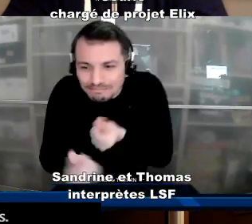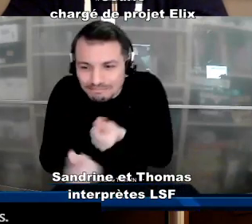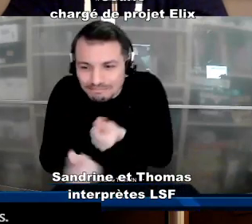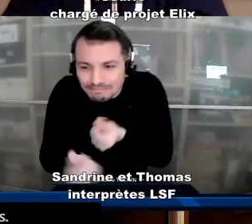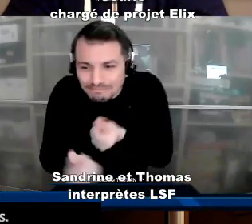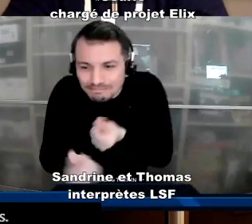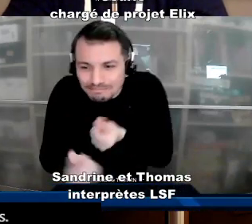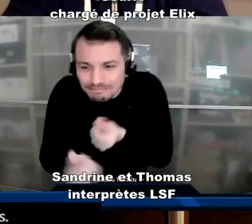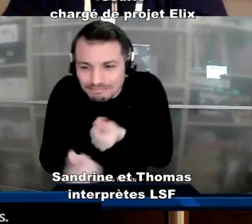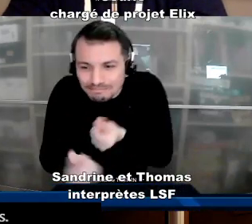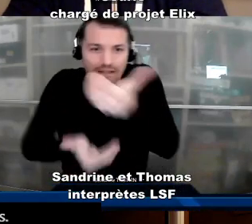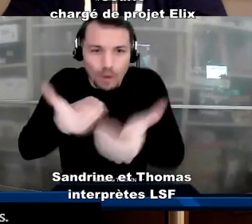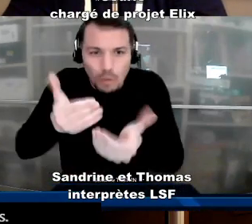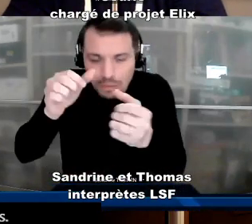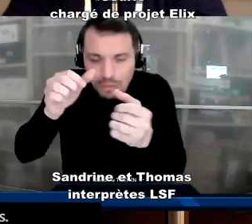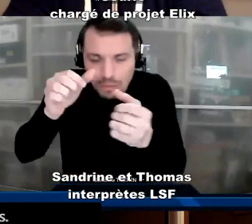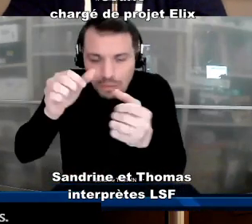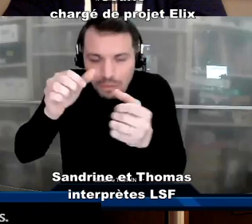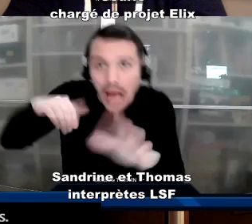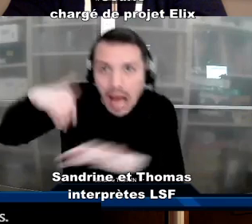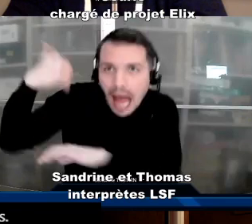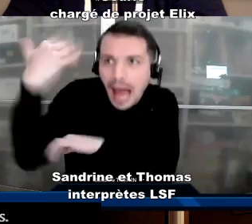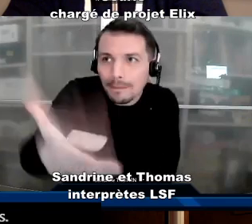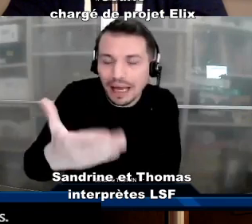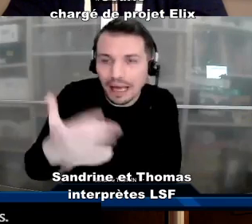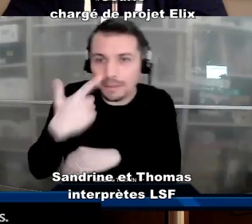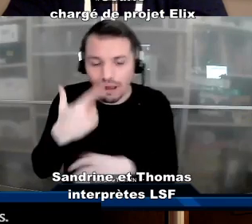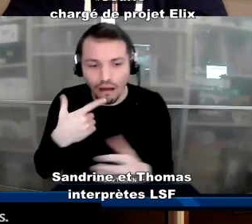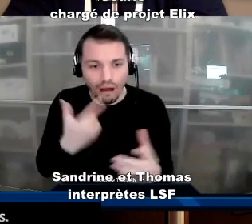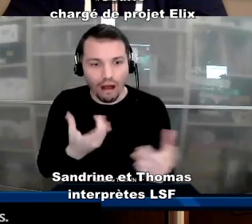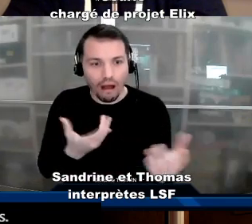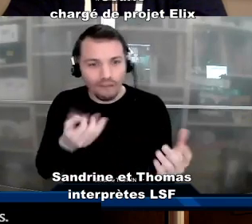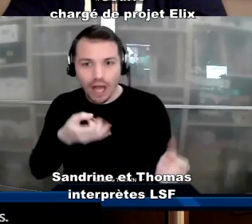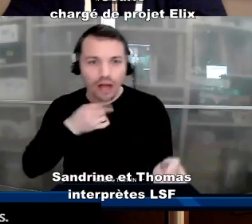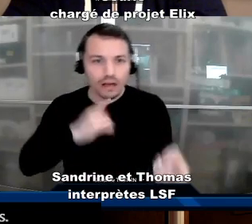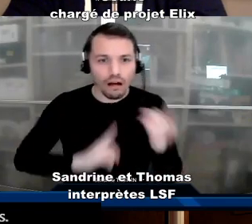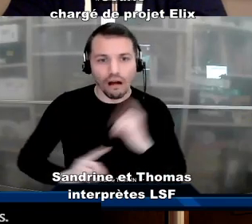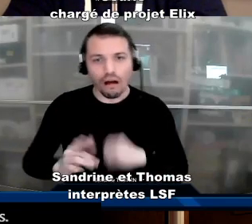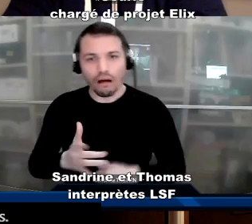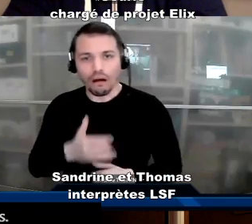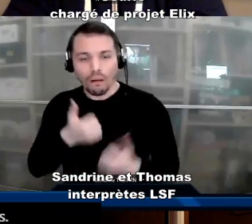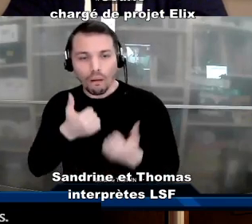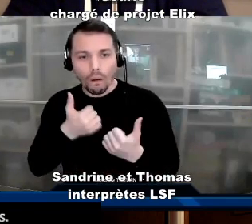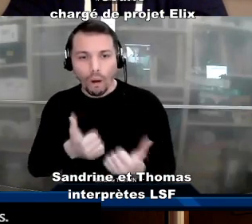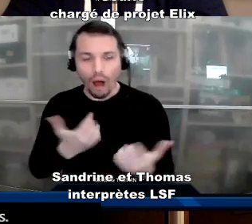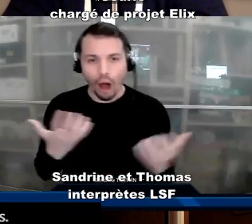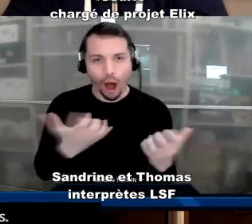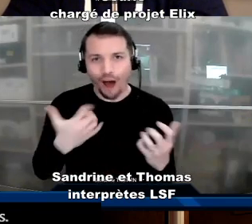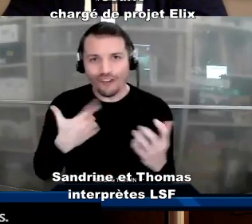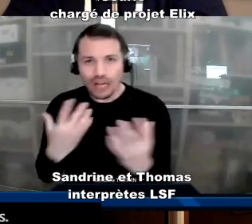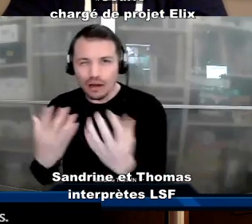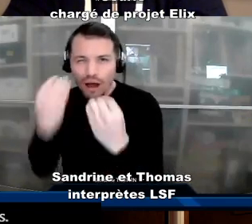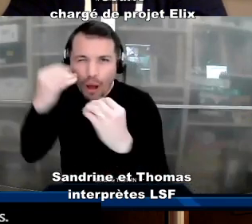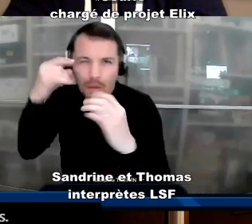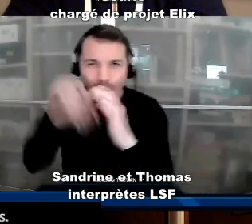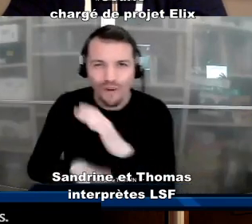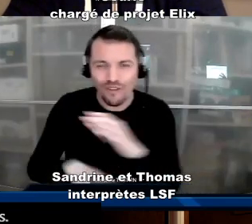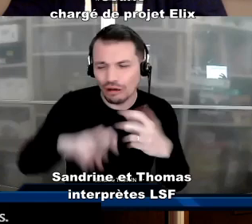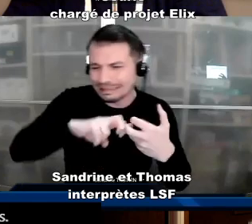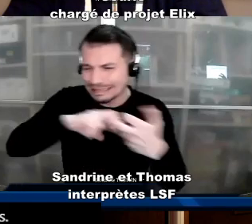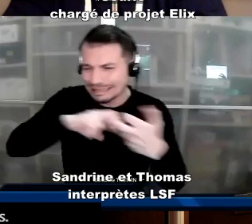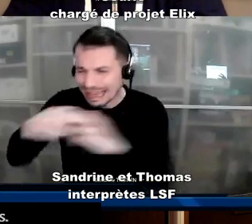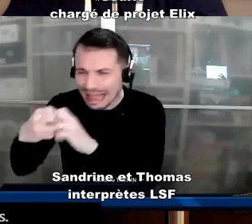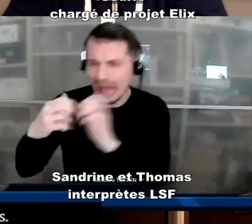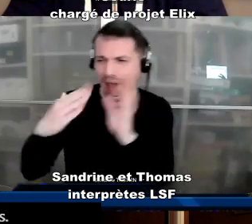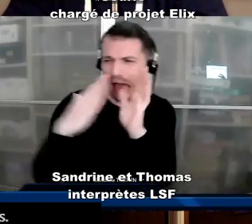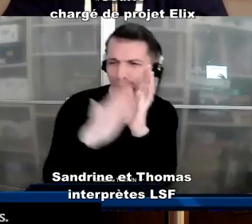plus loin par la suite. Si on accroche, qu'on a envie d'aller plus loin, bah d'après de prendre des cours de langue des signes pour apprendre la syntaxe, la grammaire,